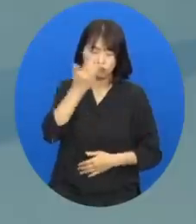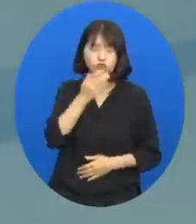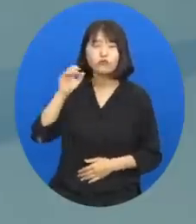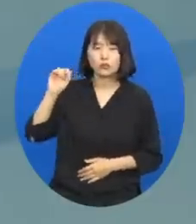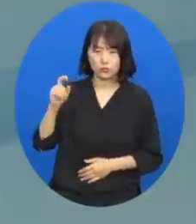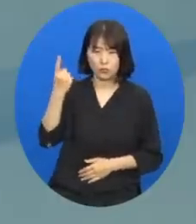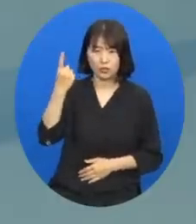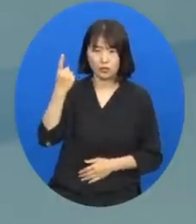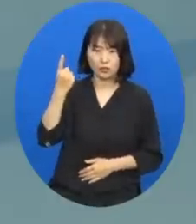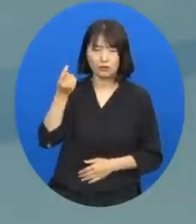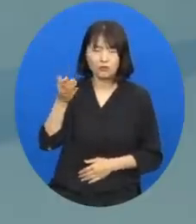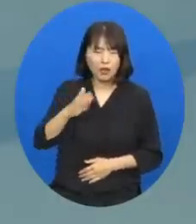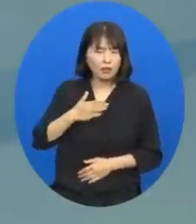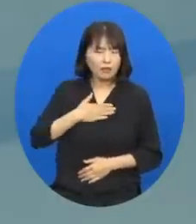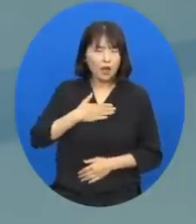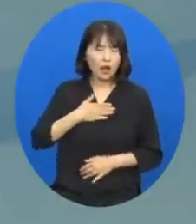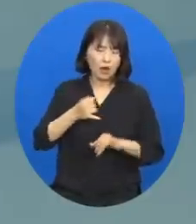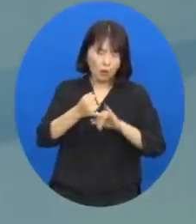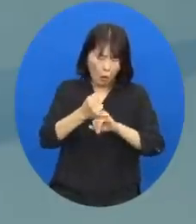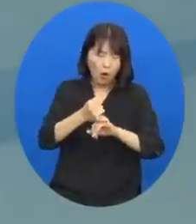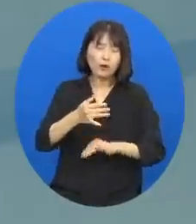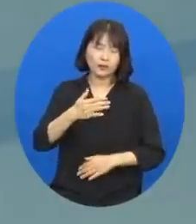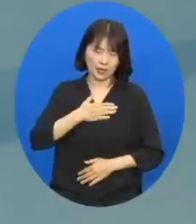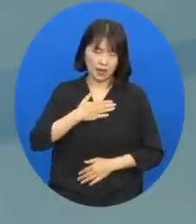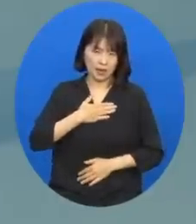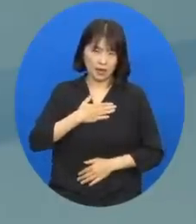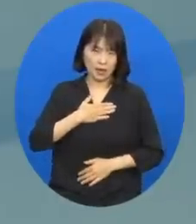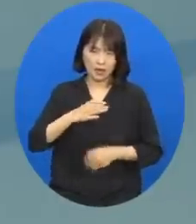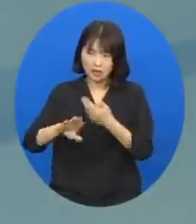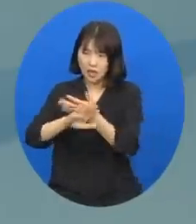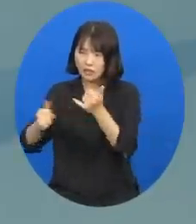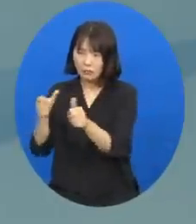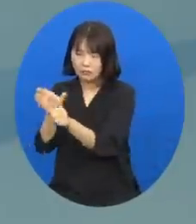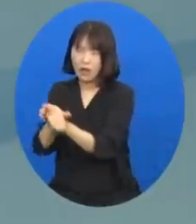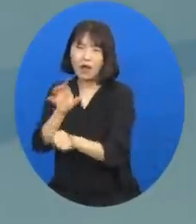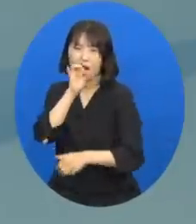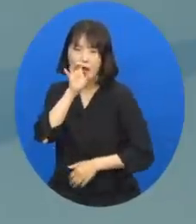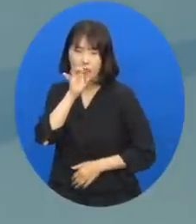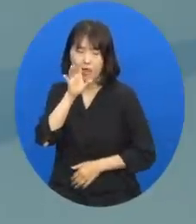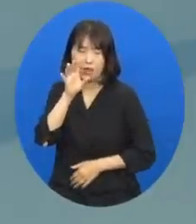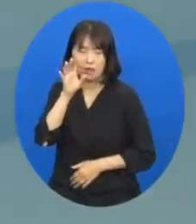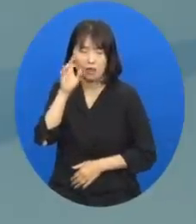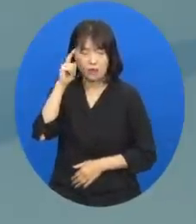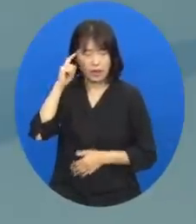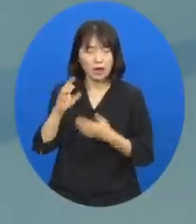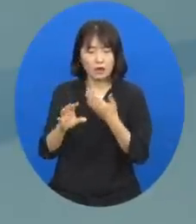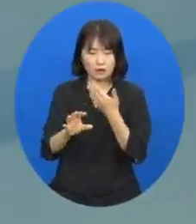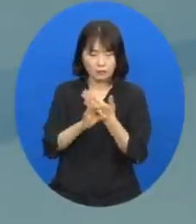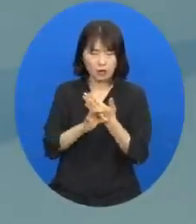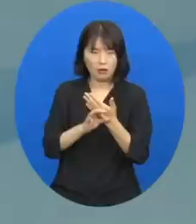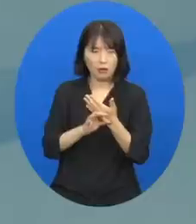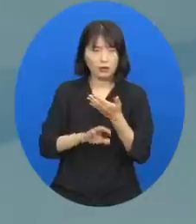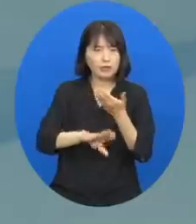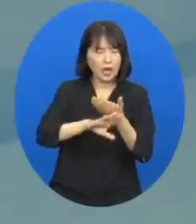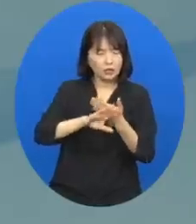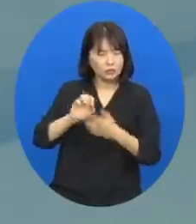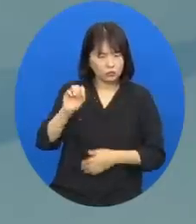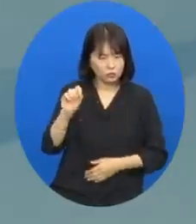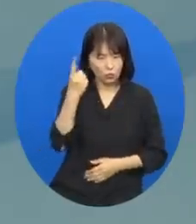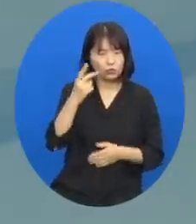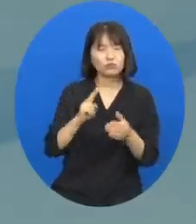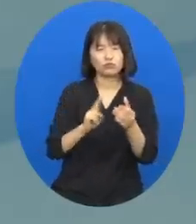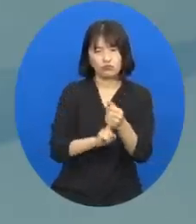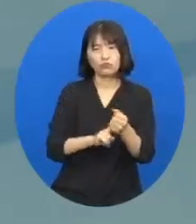아니면 안 된다고 한다면 뭔가 다른 동기가 숨겨져 있을 수 있습니다 내가 꼭 해야 하는 이유는